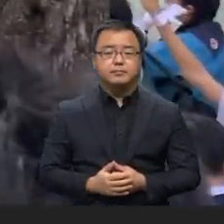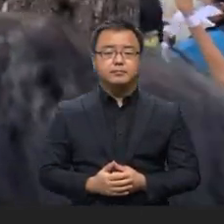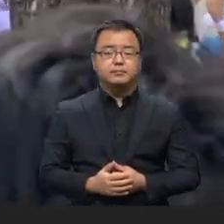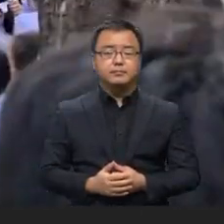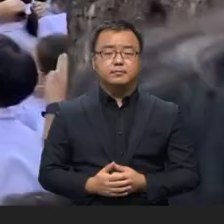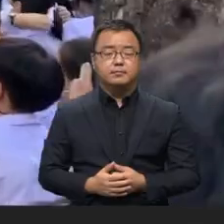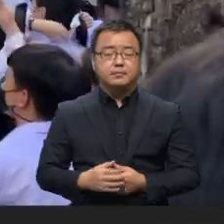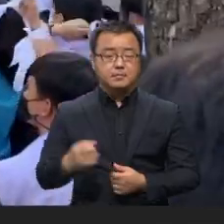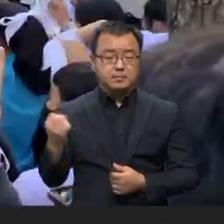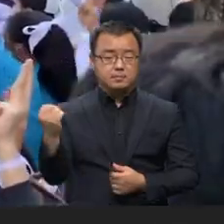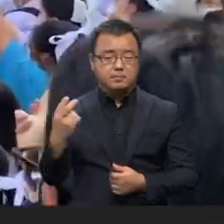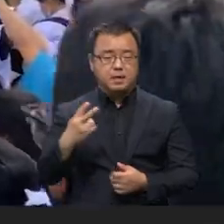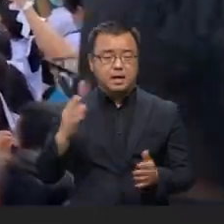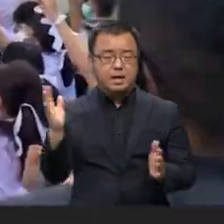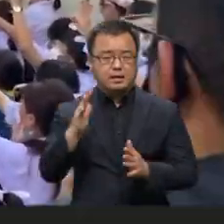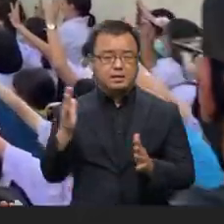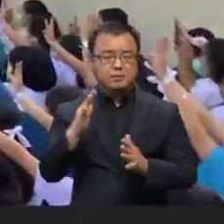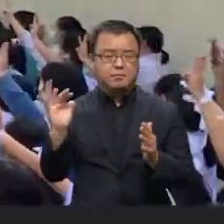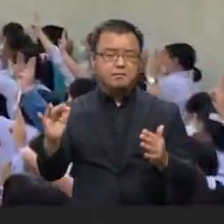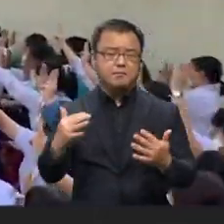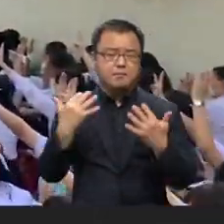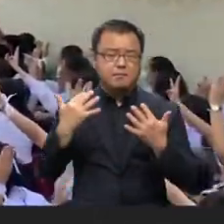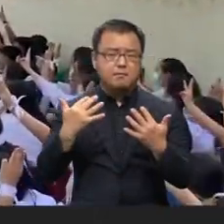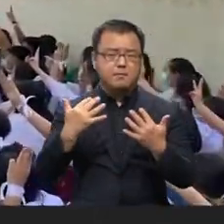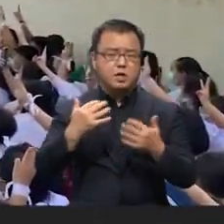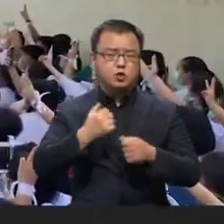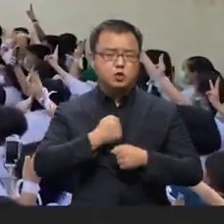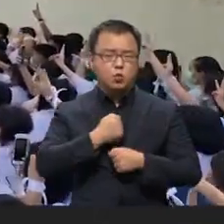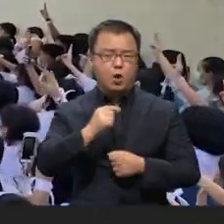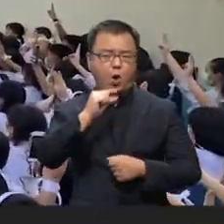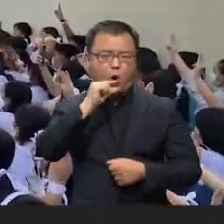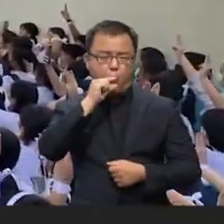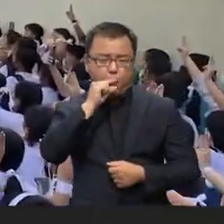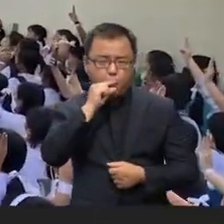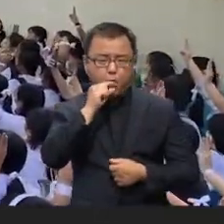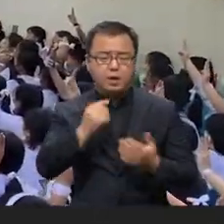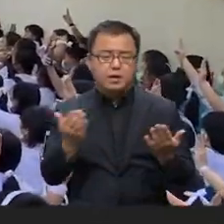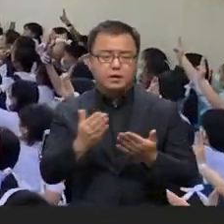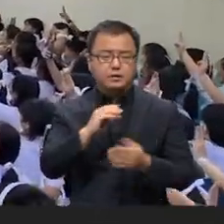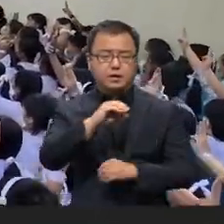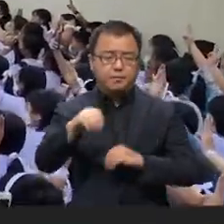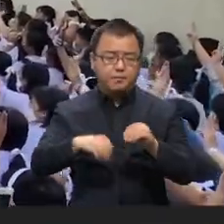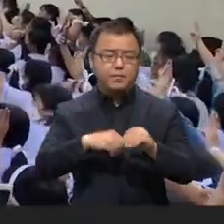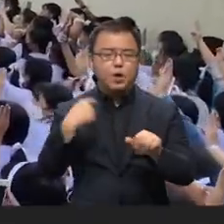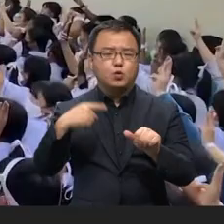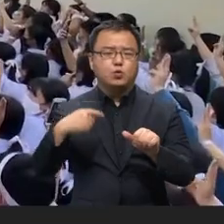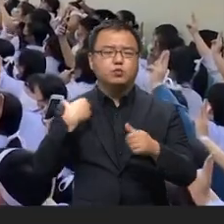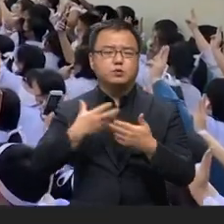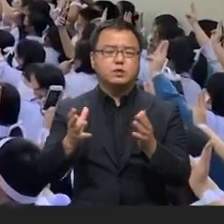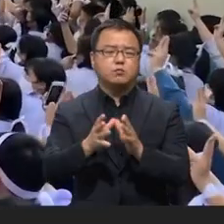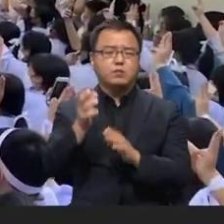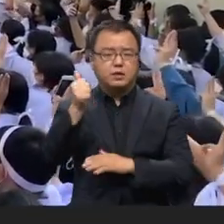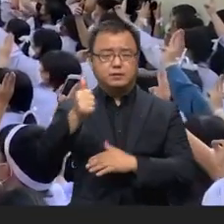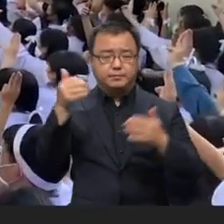그리고 학생들을 향했던 경고의 호루라기가 교육부 장관을 향했죠.